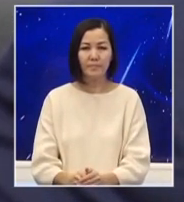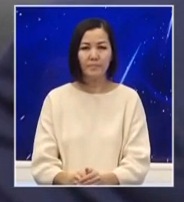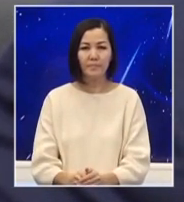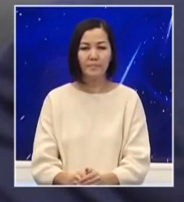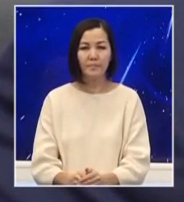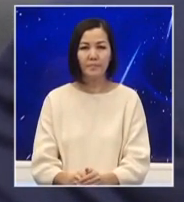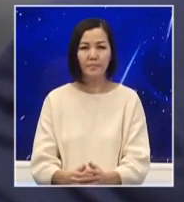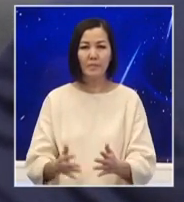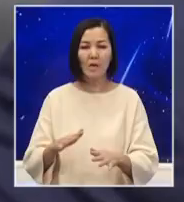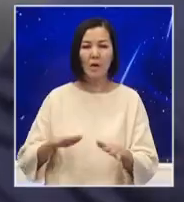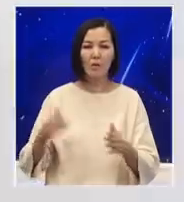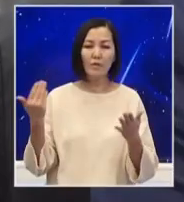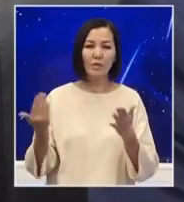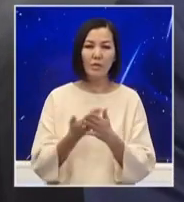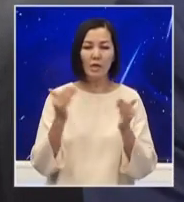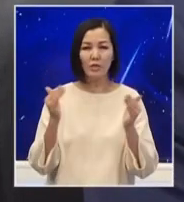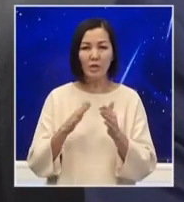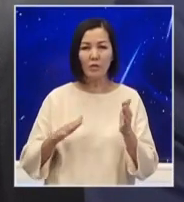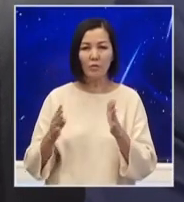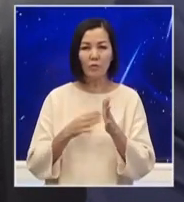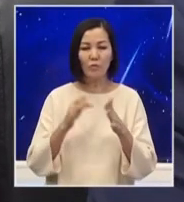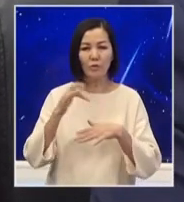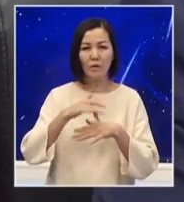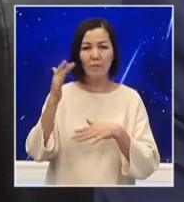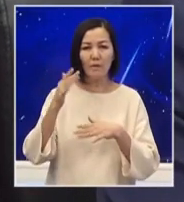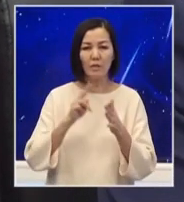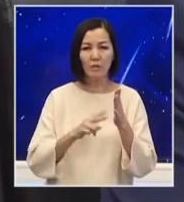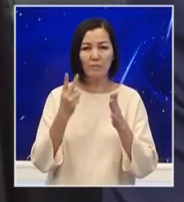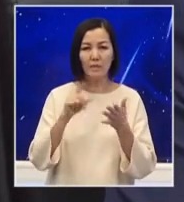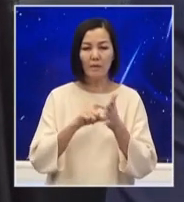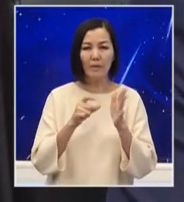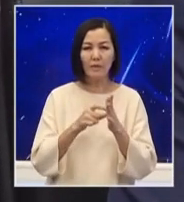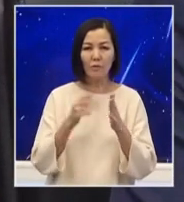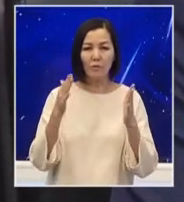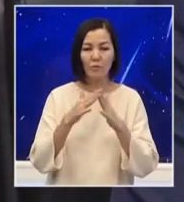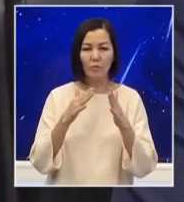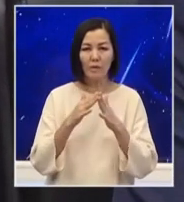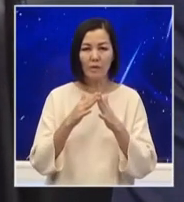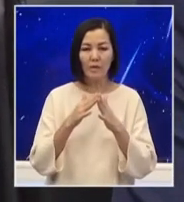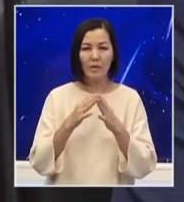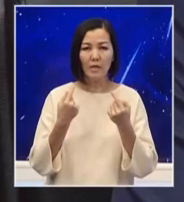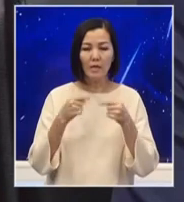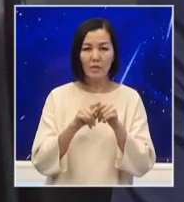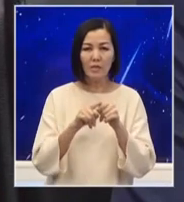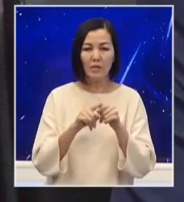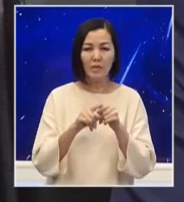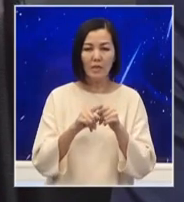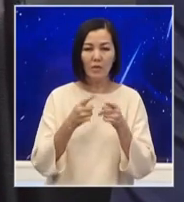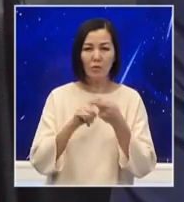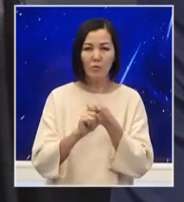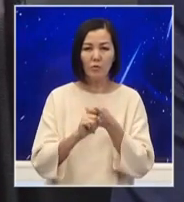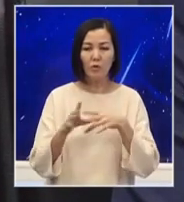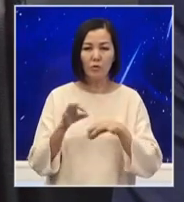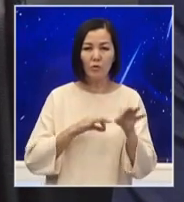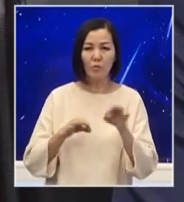домов. Ауданда жаңа шағын ауданында 9 қабатты 72 пәтерлік тұрғын үйлер мен инженерлік желісін жүргізуге